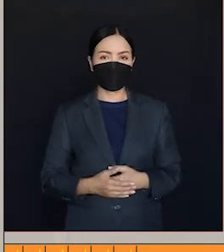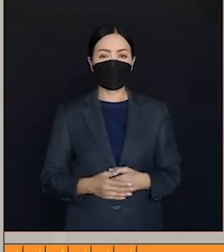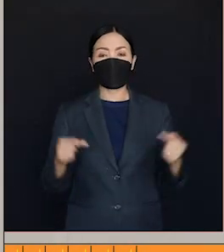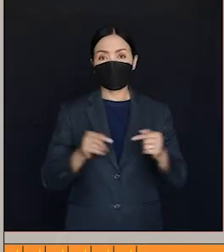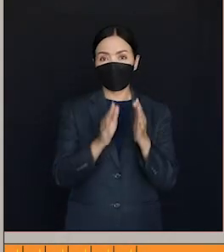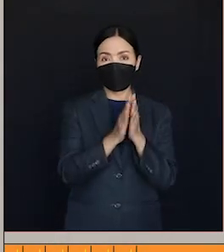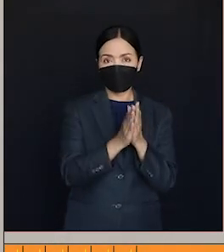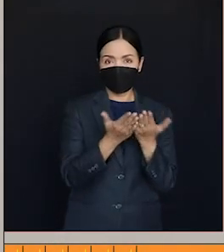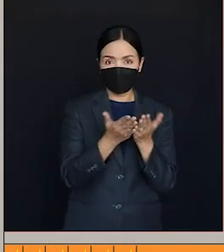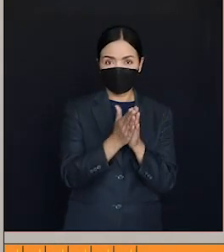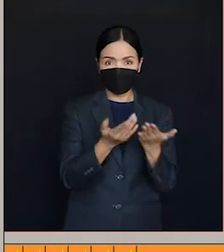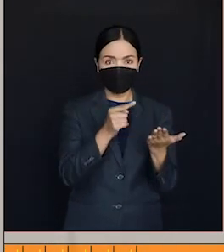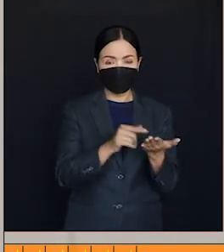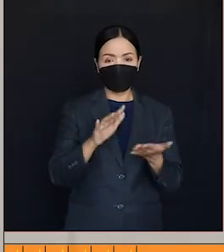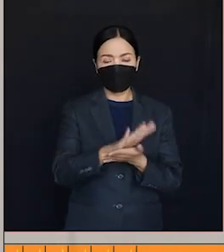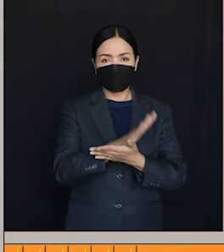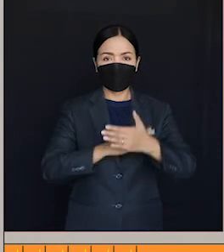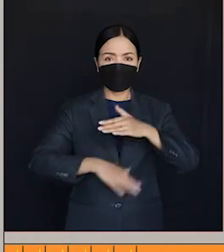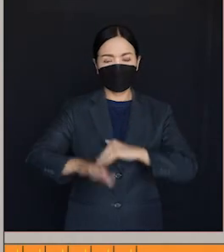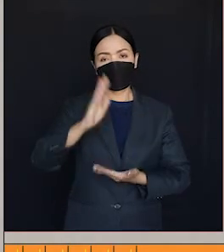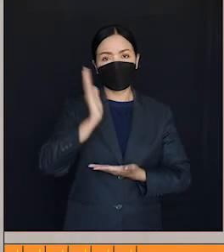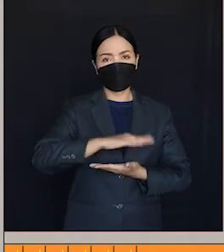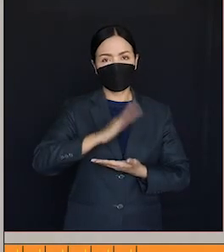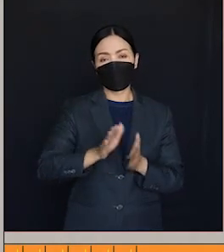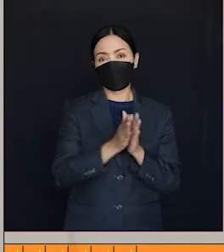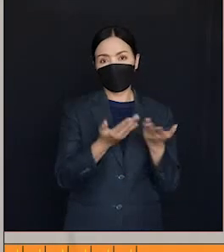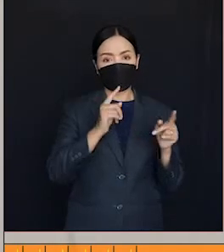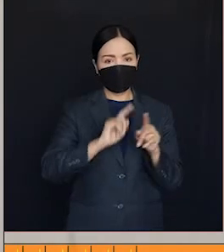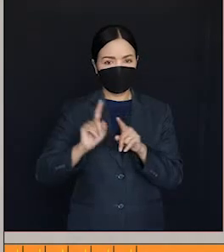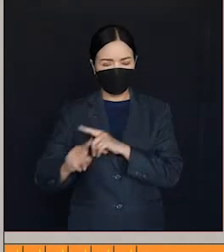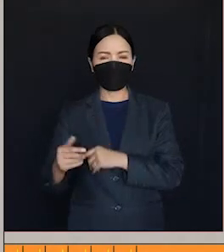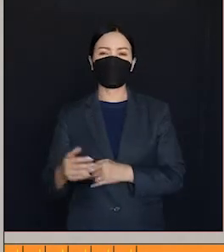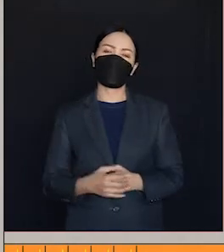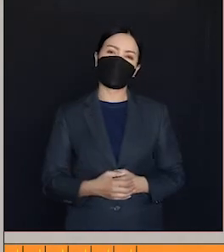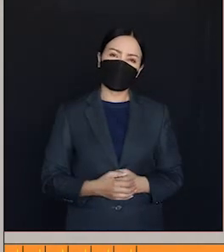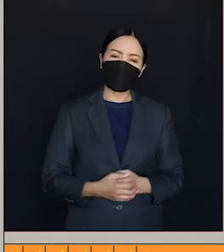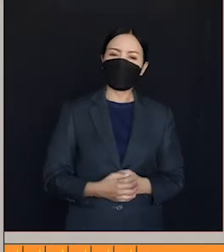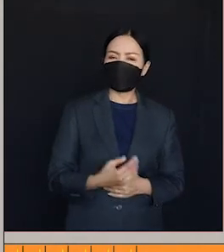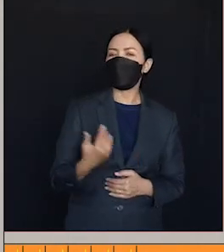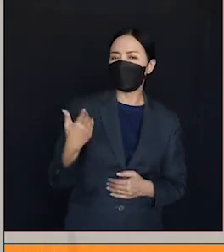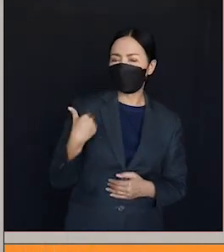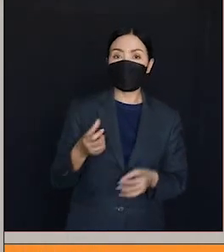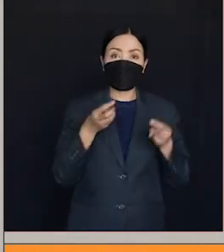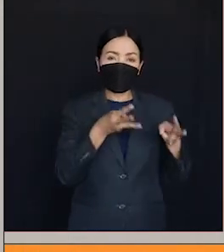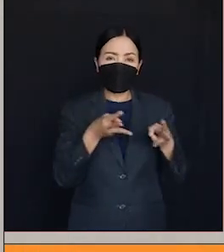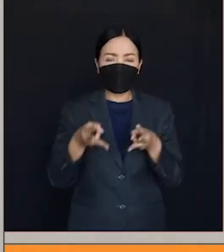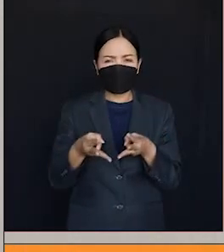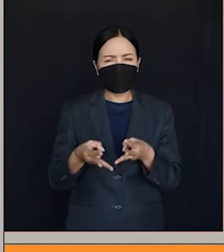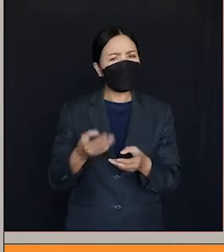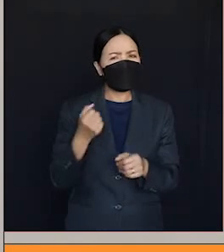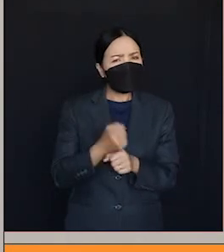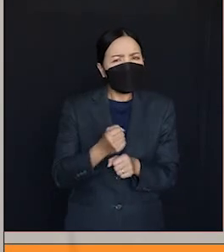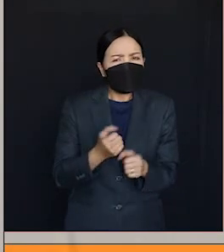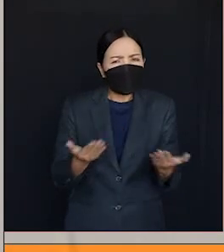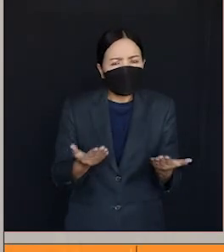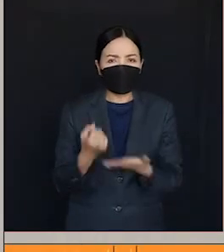เช่นเดียวกันนะคะเอกสารสื่อสิ่งพิมพ์เราก็คิดว่าเราก็ยังดูว่าเรายังมีวิธีการยังไงนะคะที่จะ